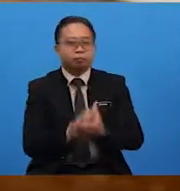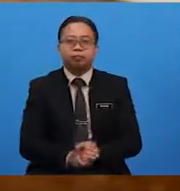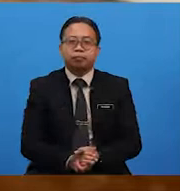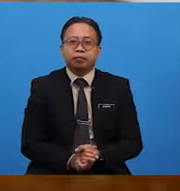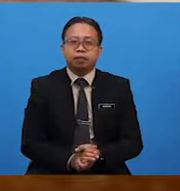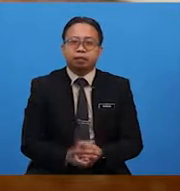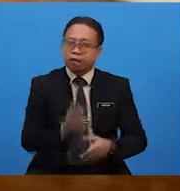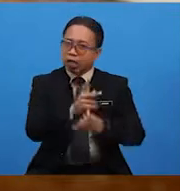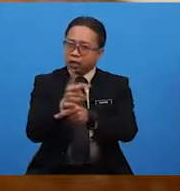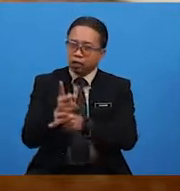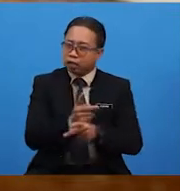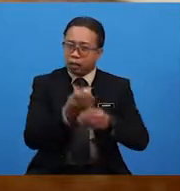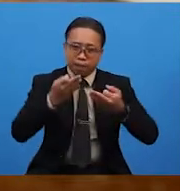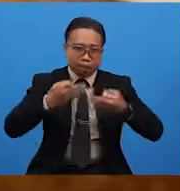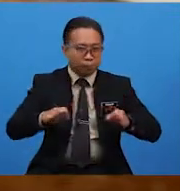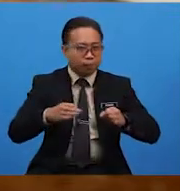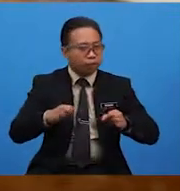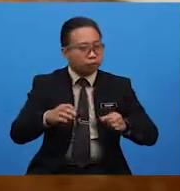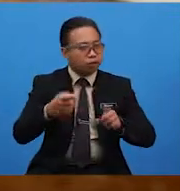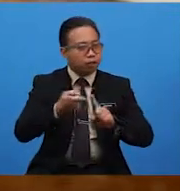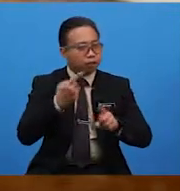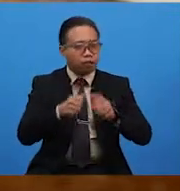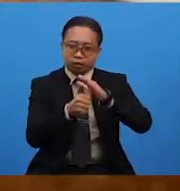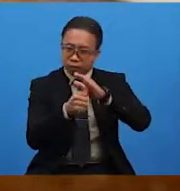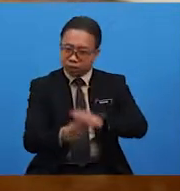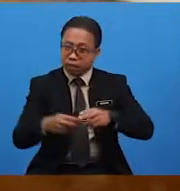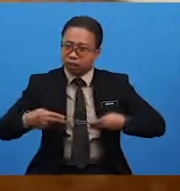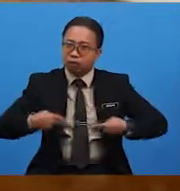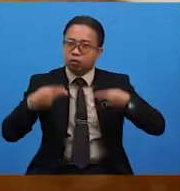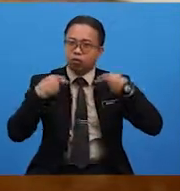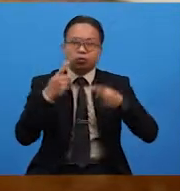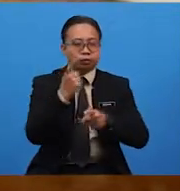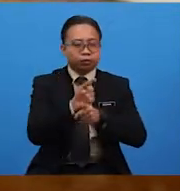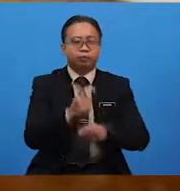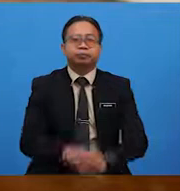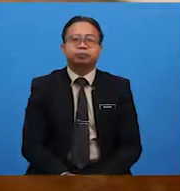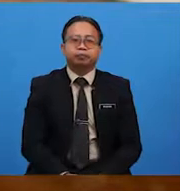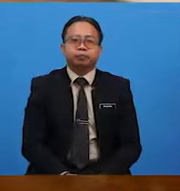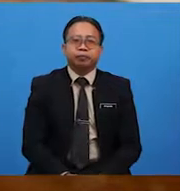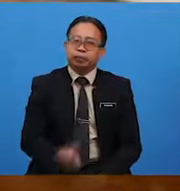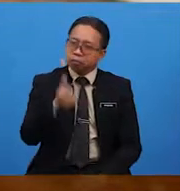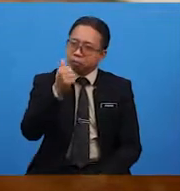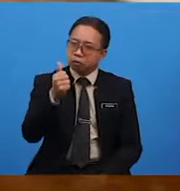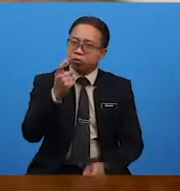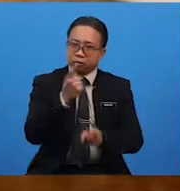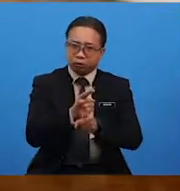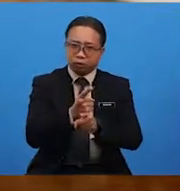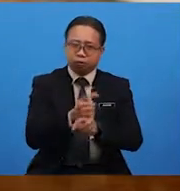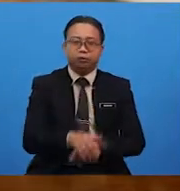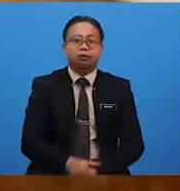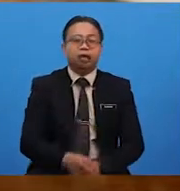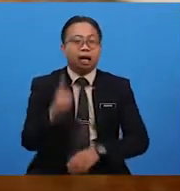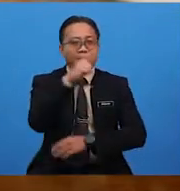kwalen dan bebas daripada tekanan hidup sebenarnya Yehuwa memang bagus dan tepat sekali dan yang sebenarnya